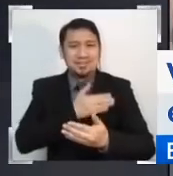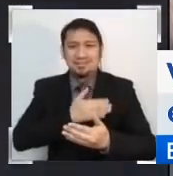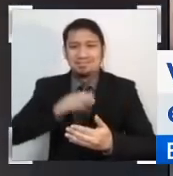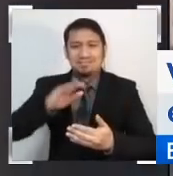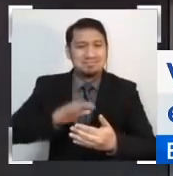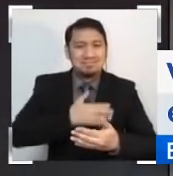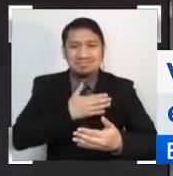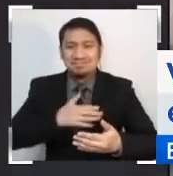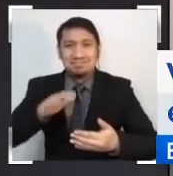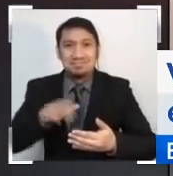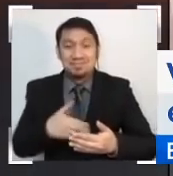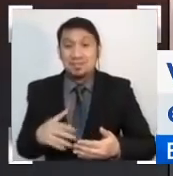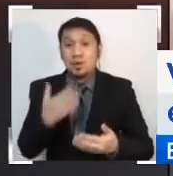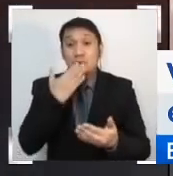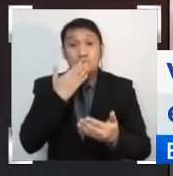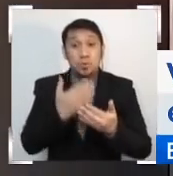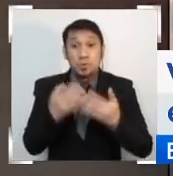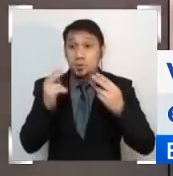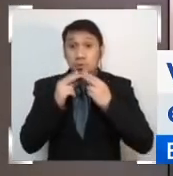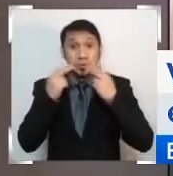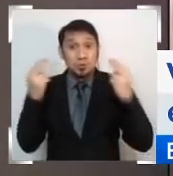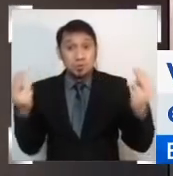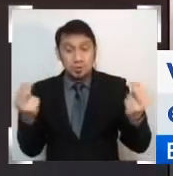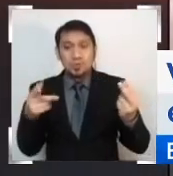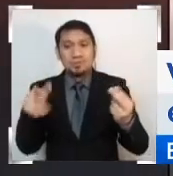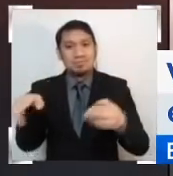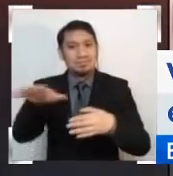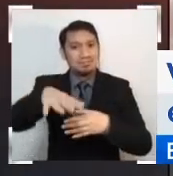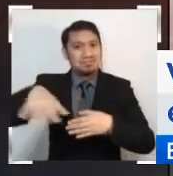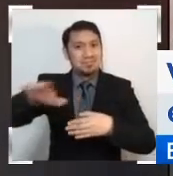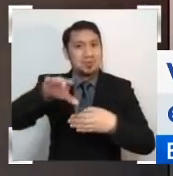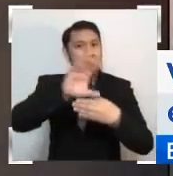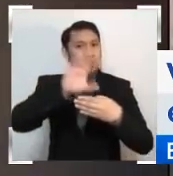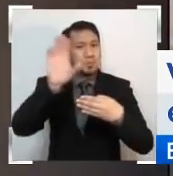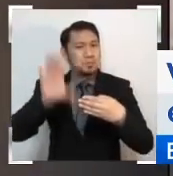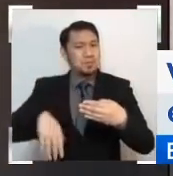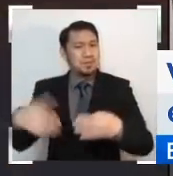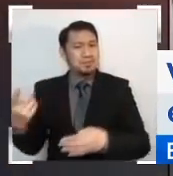At good news din na karamihan sa kanila, fully vaccinated contra COVID.